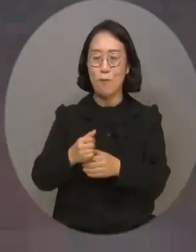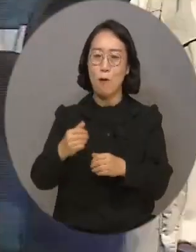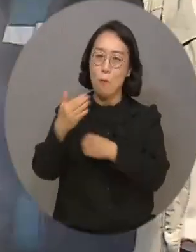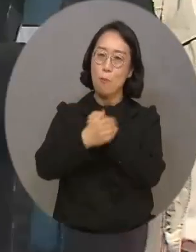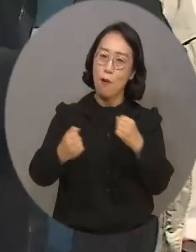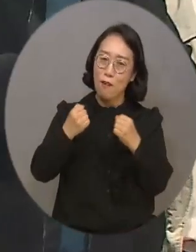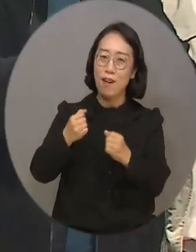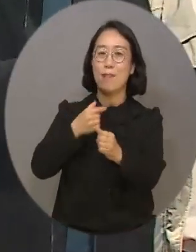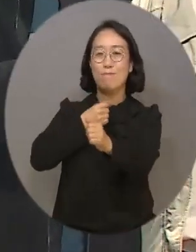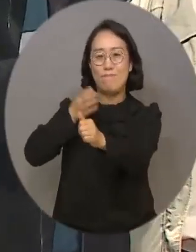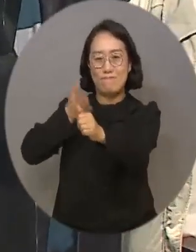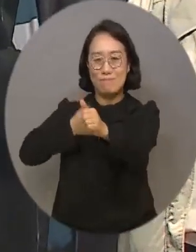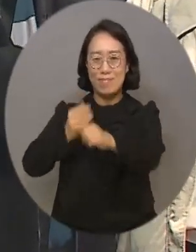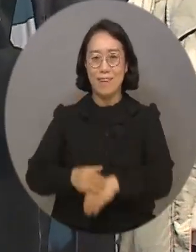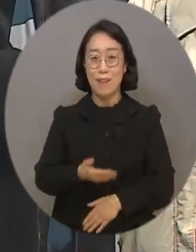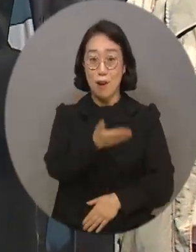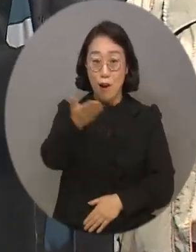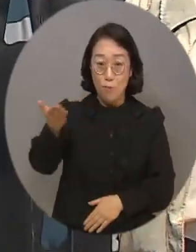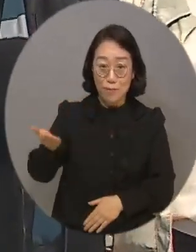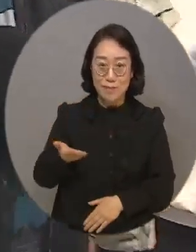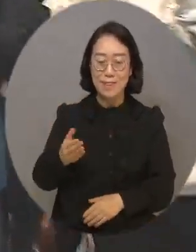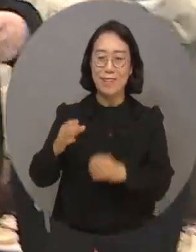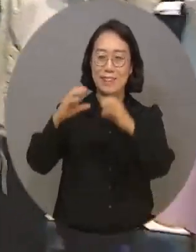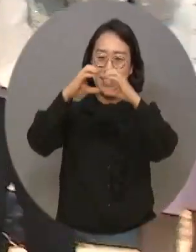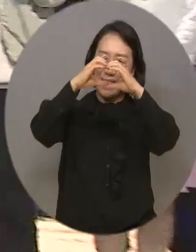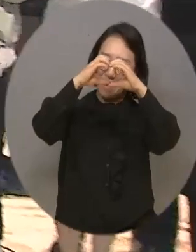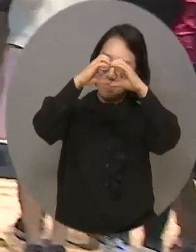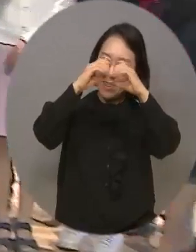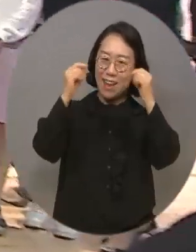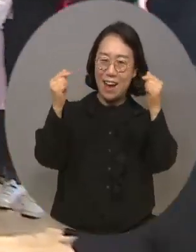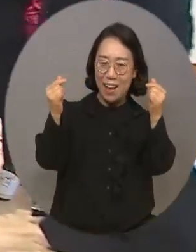좋겠습니다. 여러분!